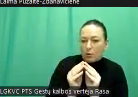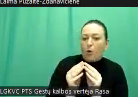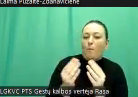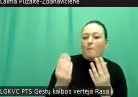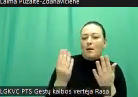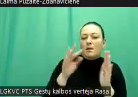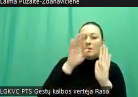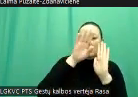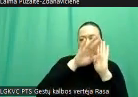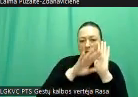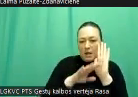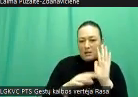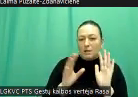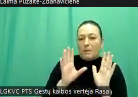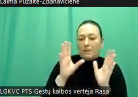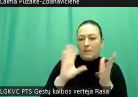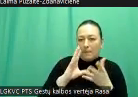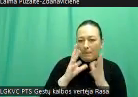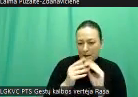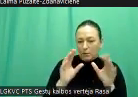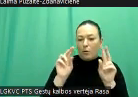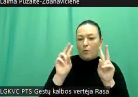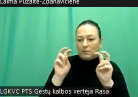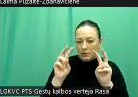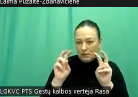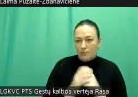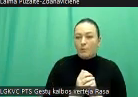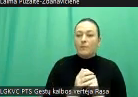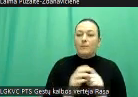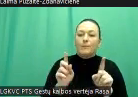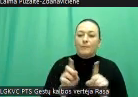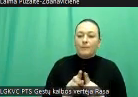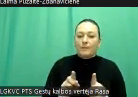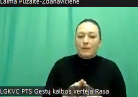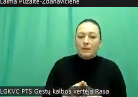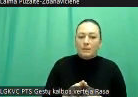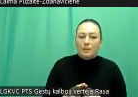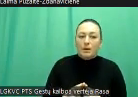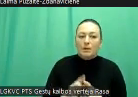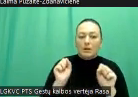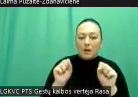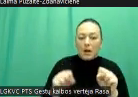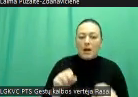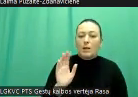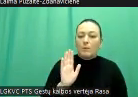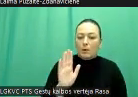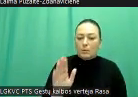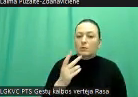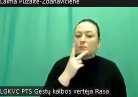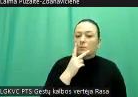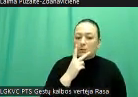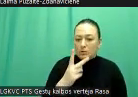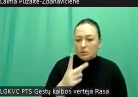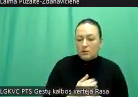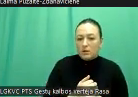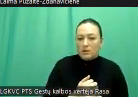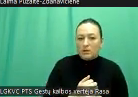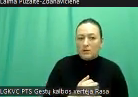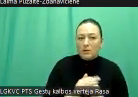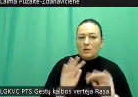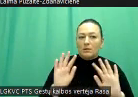sąraše esančiom temom. Taip pat ir galima bus pasižiūrėti,